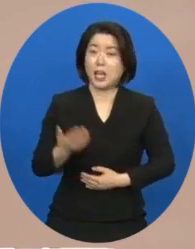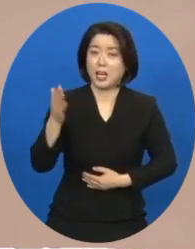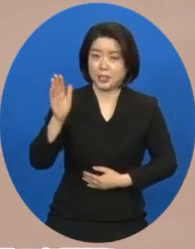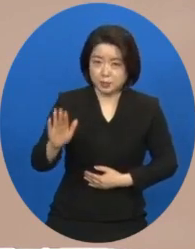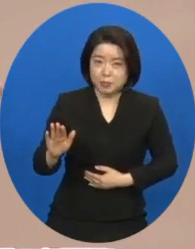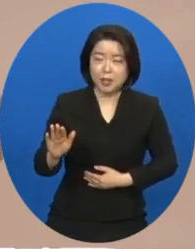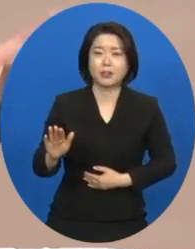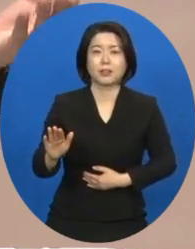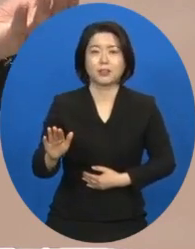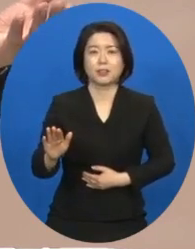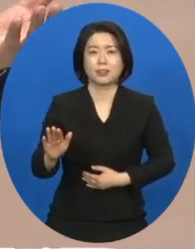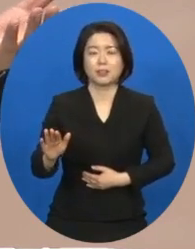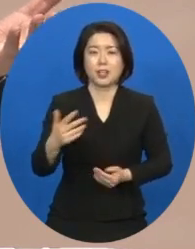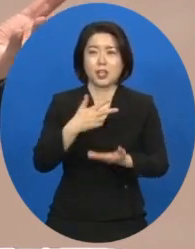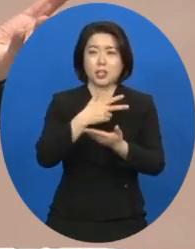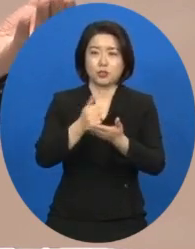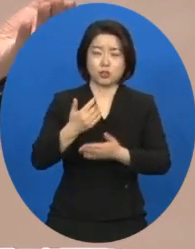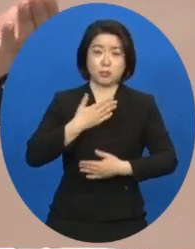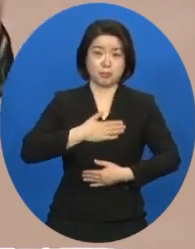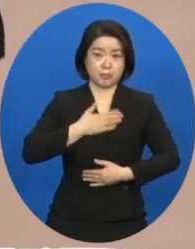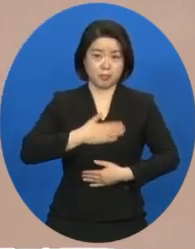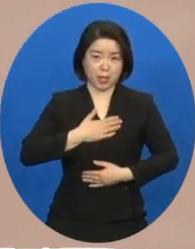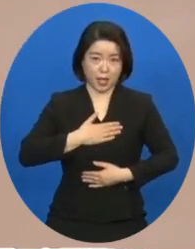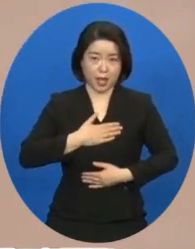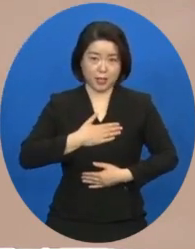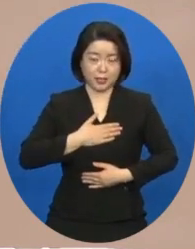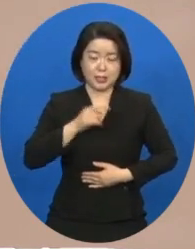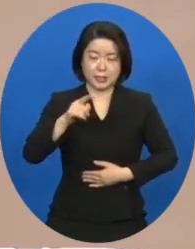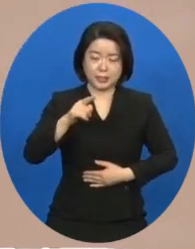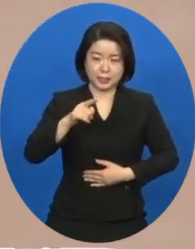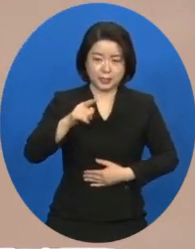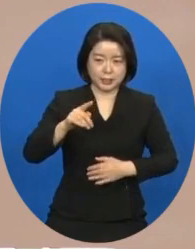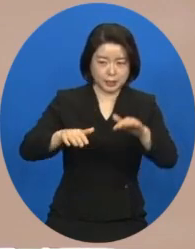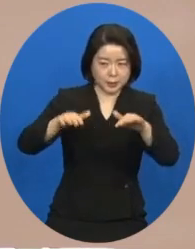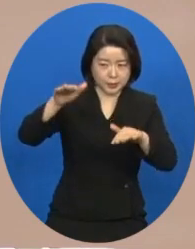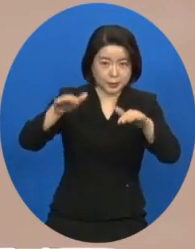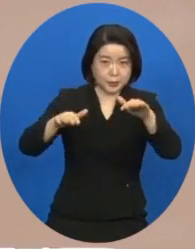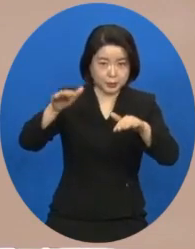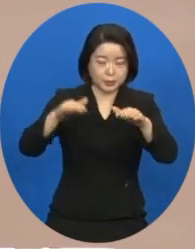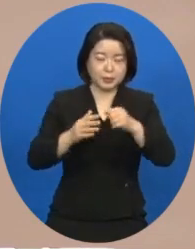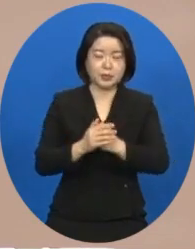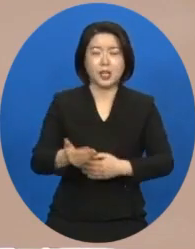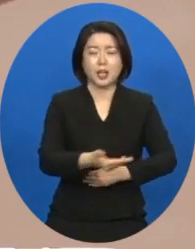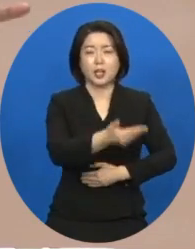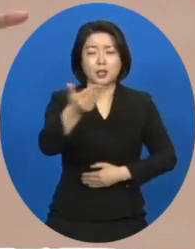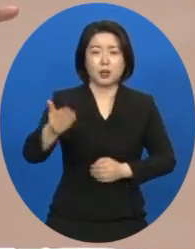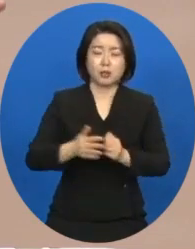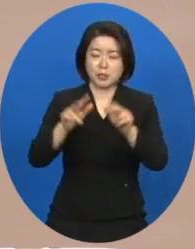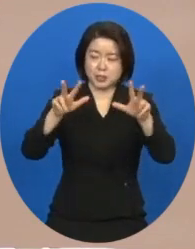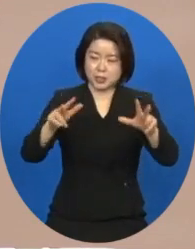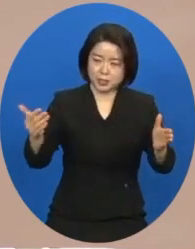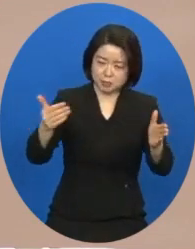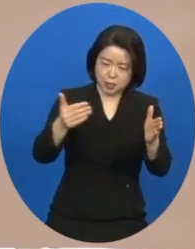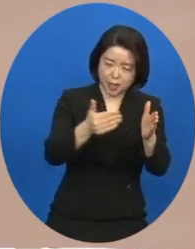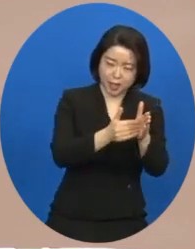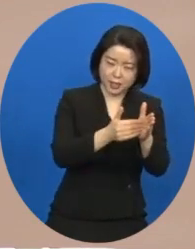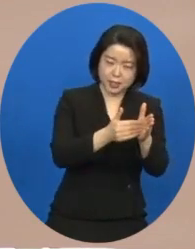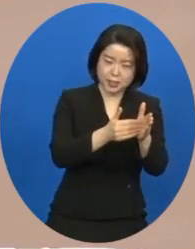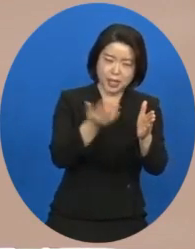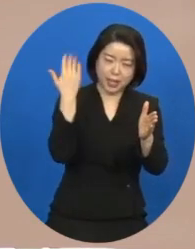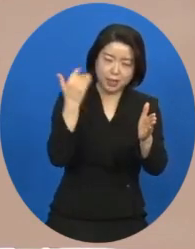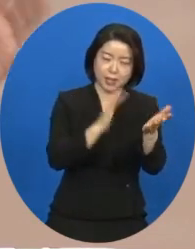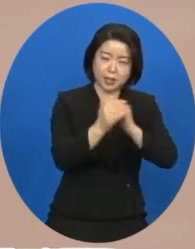그렇지만 주님을 아는 그 차원은요, 여러분이 지금까지 예수님을 믿는